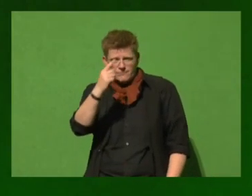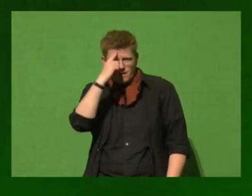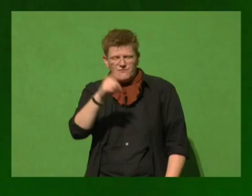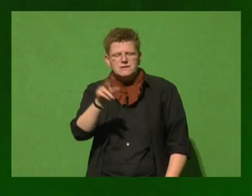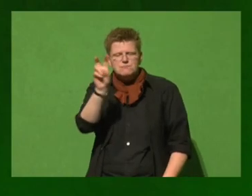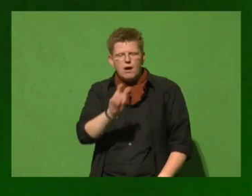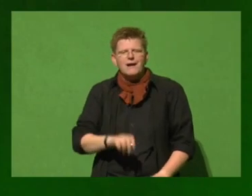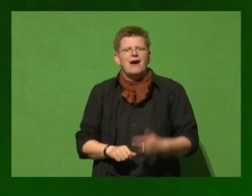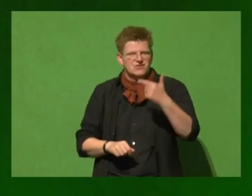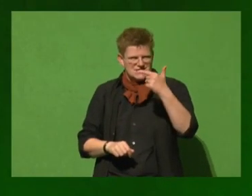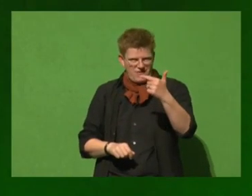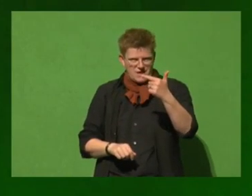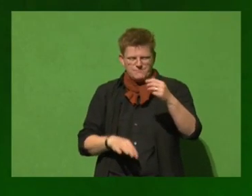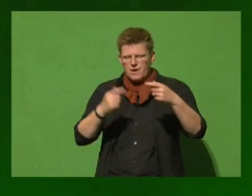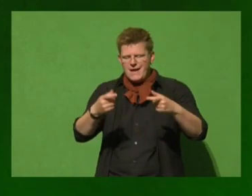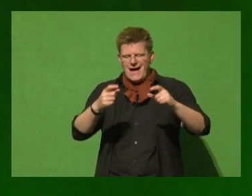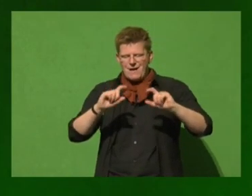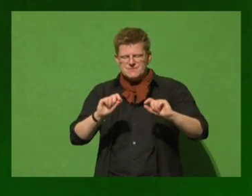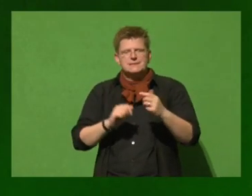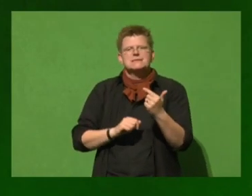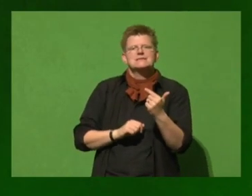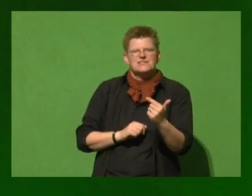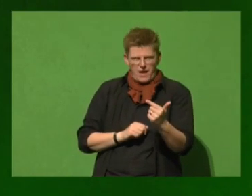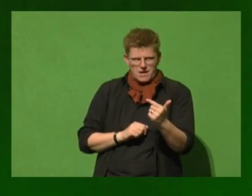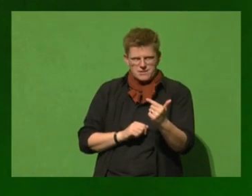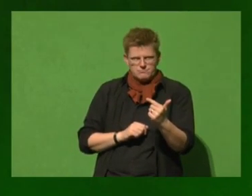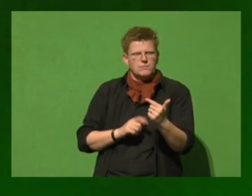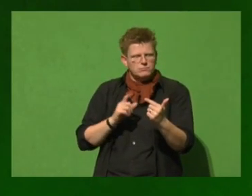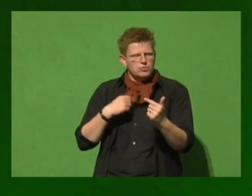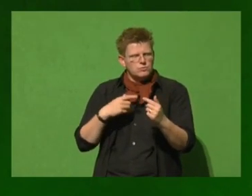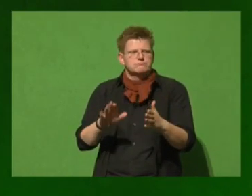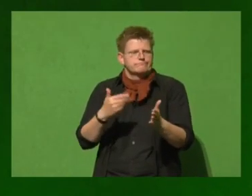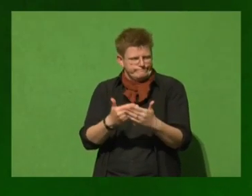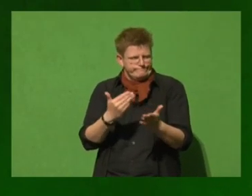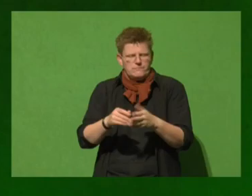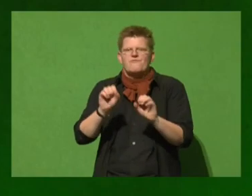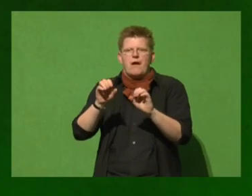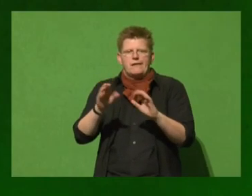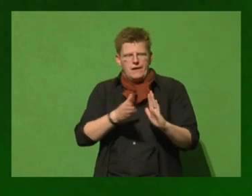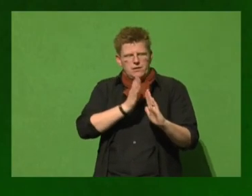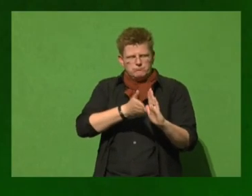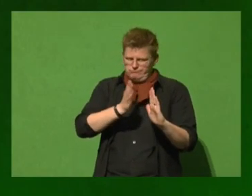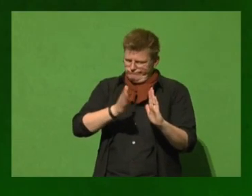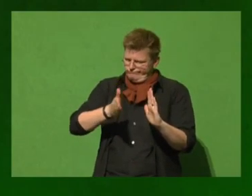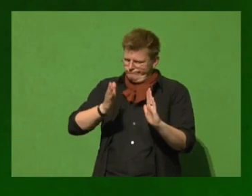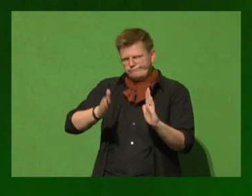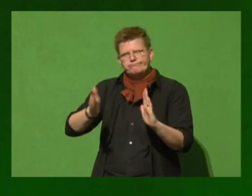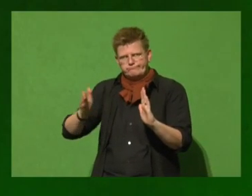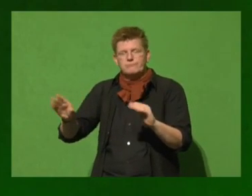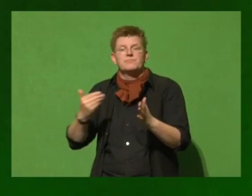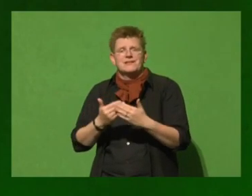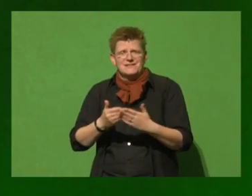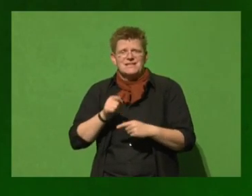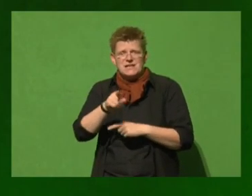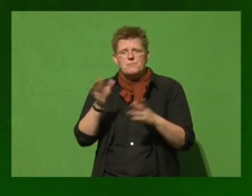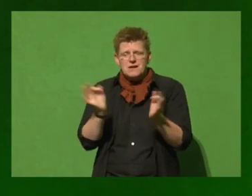§ 2 Absatz 2 einen deklaratorischen Charakter hat. Und deswegen ist uns die Satzungsänderung